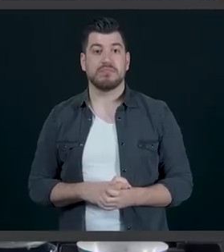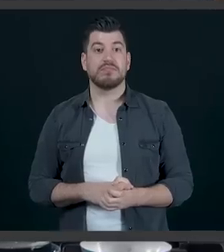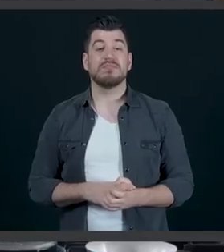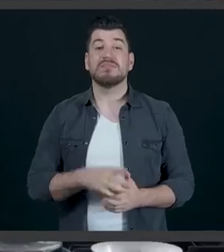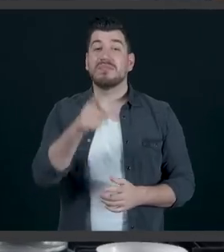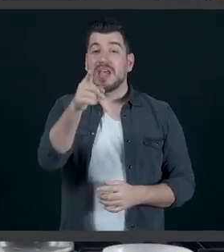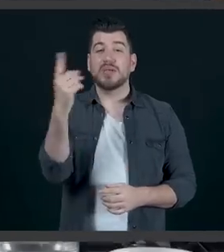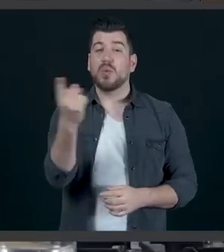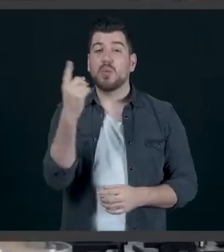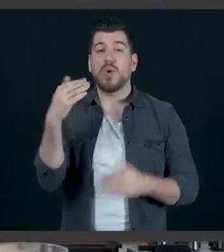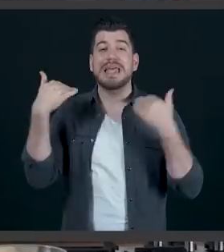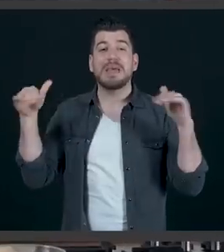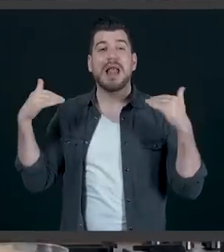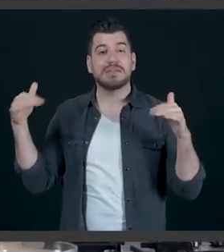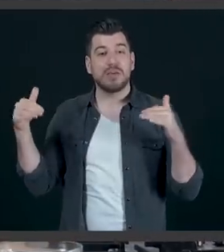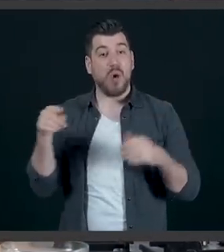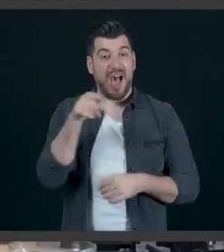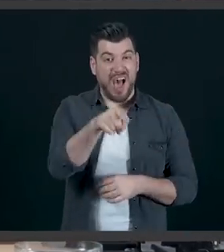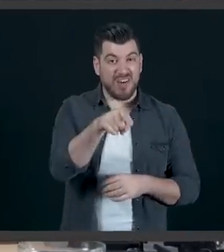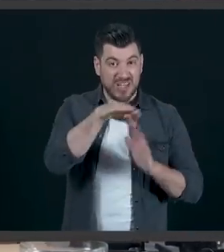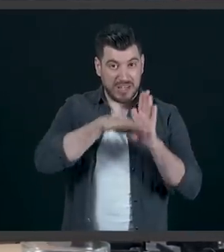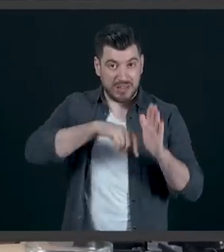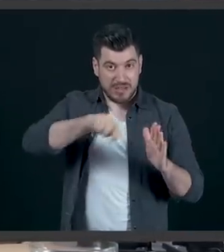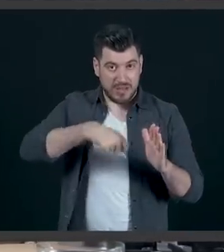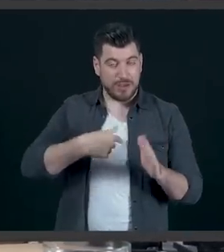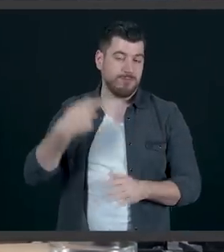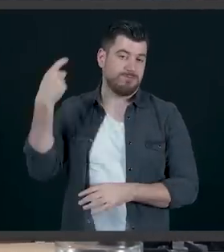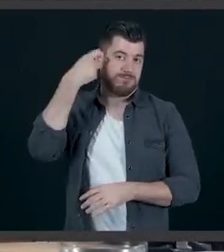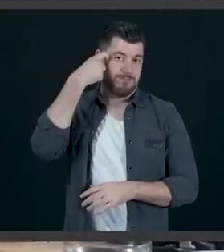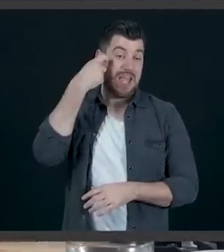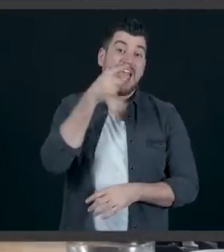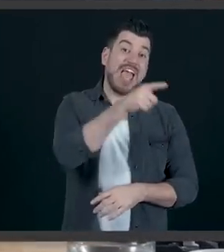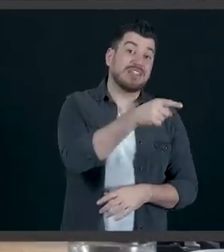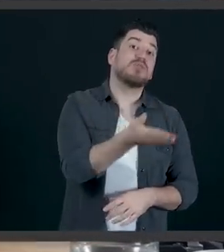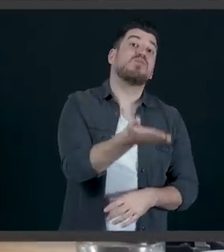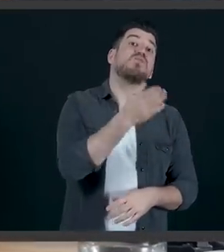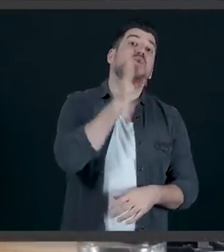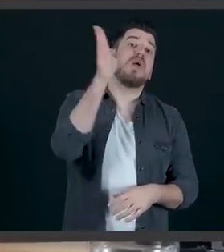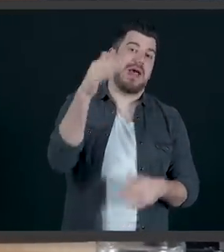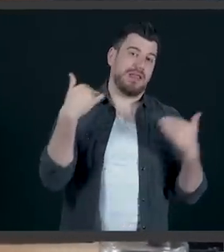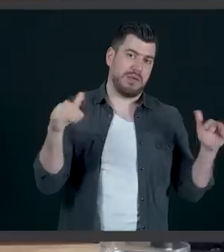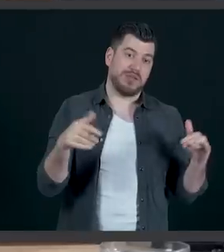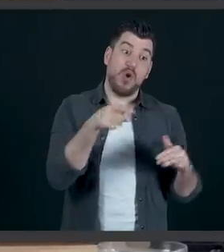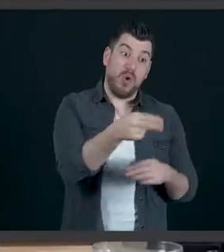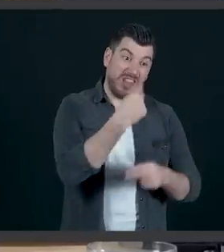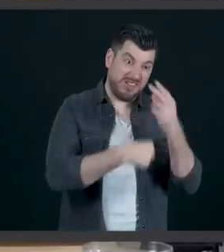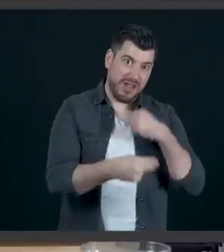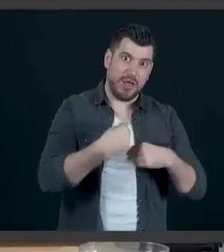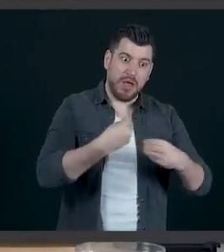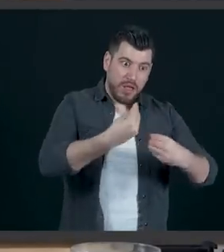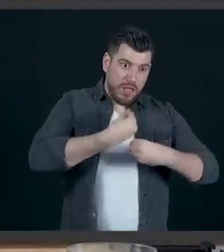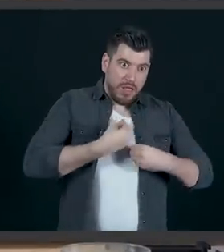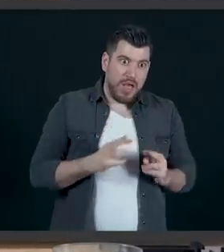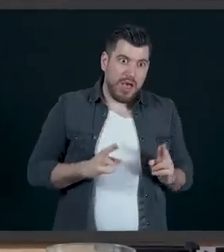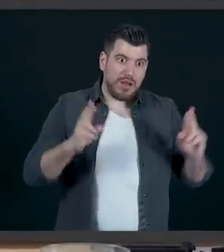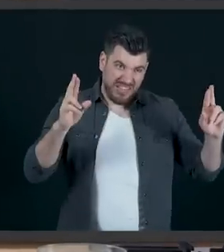Όσοι πάτε γυμναστήριο αυτή την συνταγή θα τη λατρέψετε, πραγματικά. Όσοι δεν πάτε γυμναστήριο με αυτή τη συνταγή μπορεί να πάρετε τόση ενέργεια που